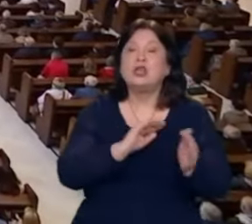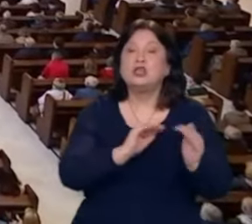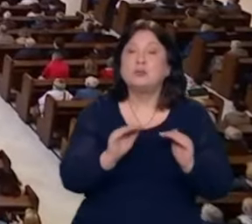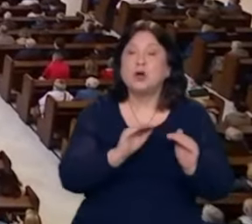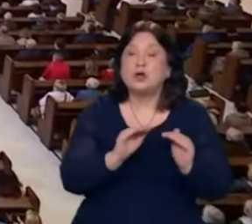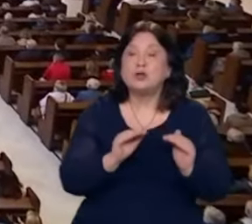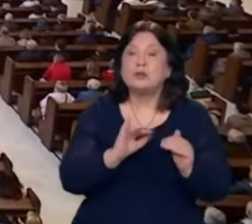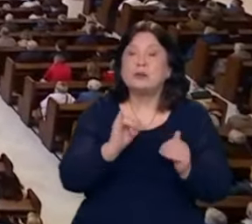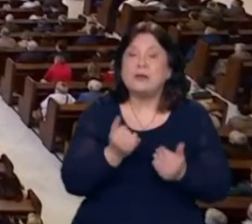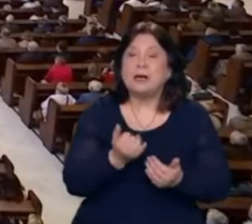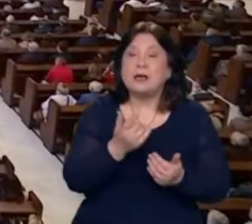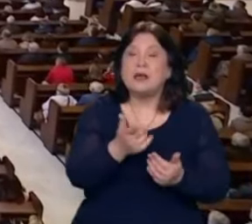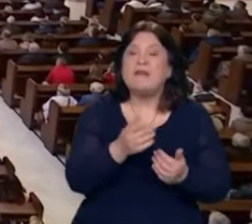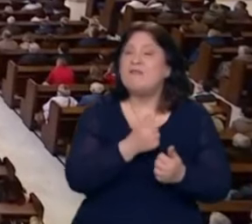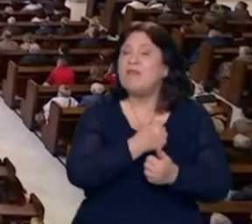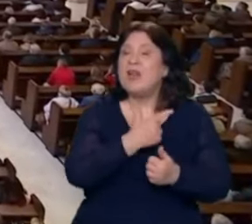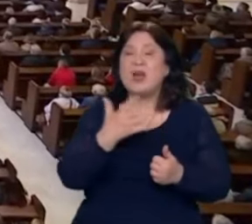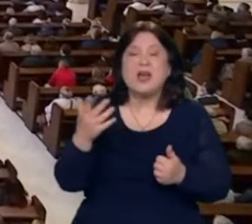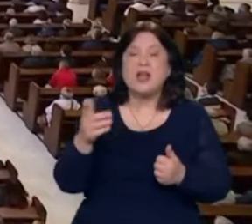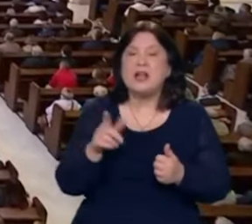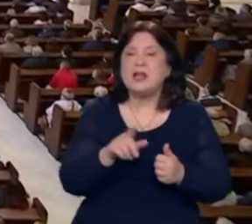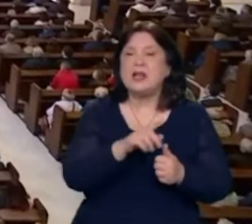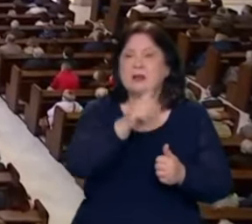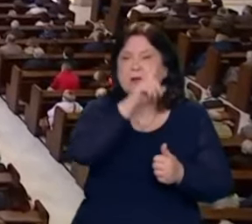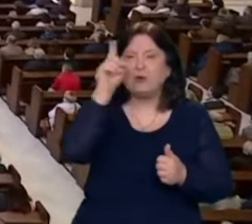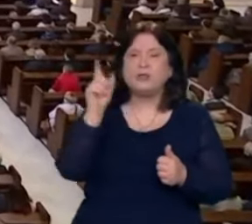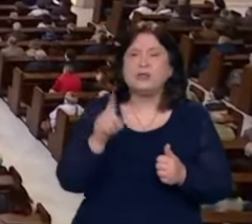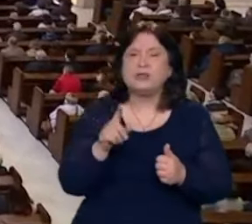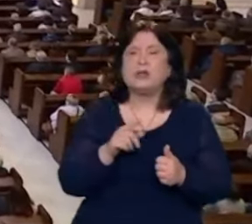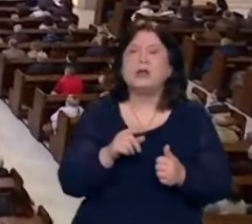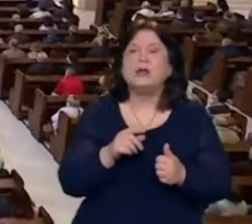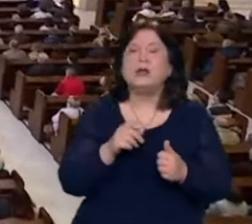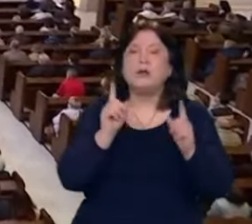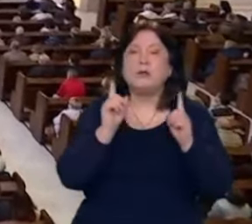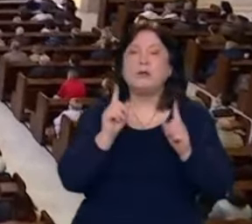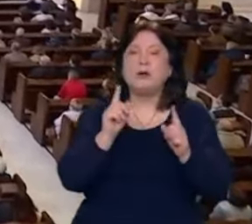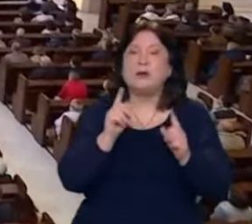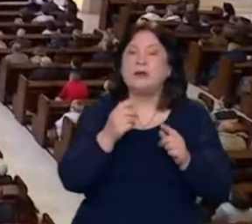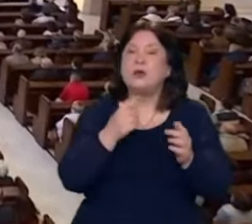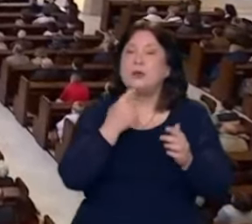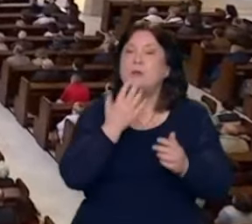który wielu określało Janem